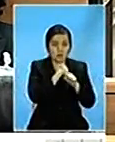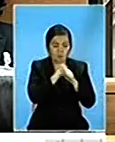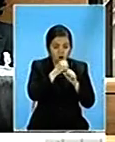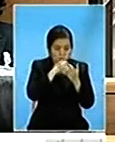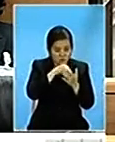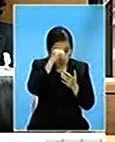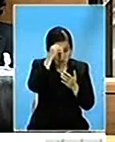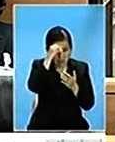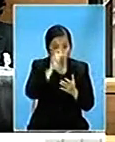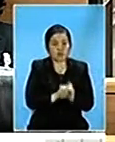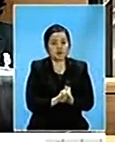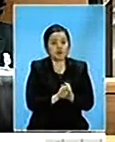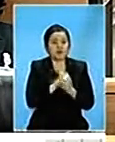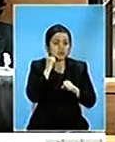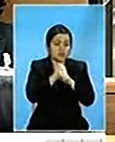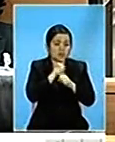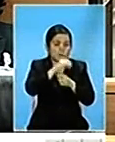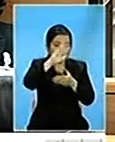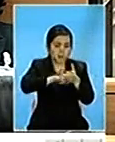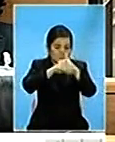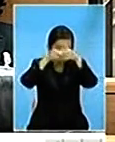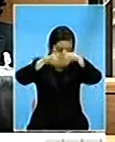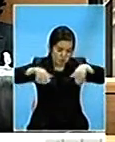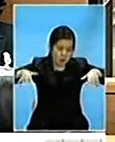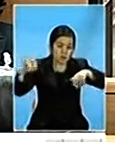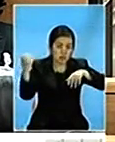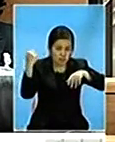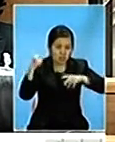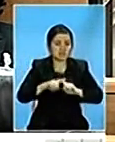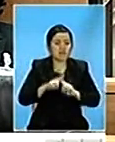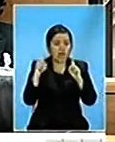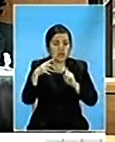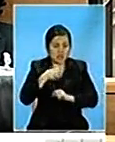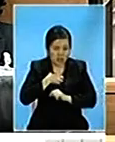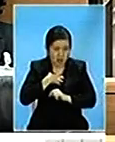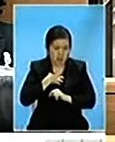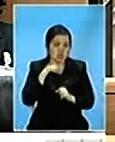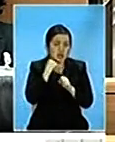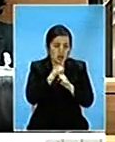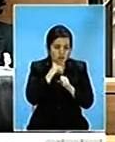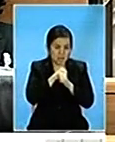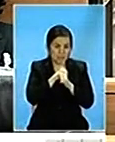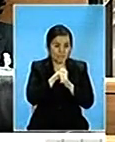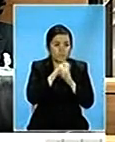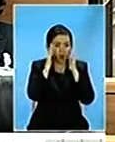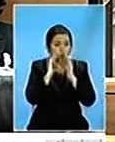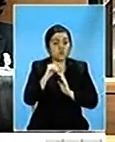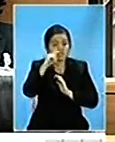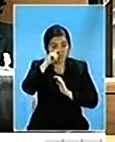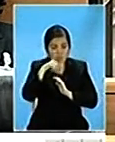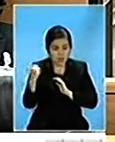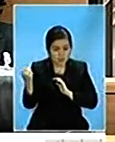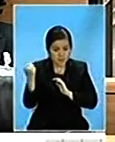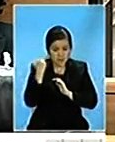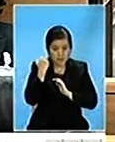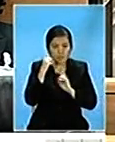ษาแล้วก็วางโครงสร้างอย่างเข้มแข็งแต่อยากจะให้ยกระดับความเป็นไทยให้หนักแน่น